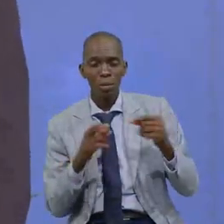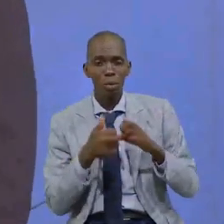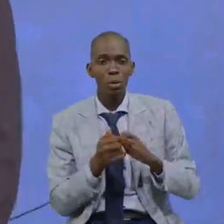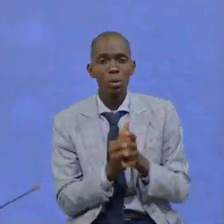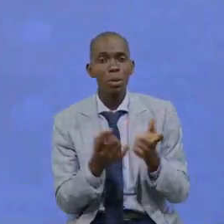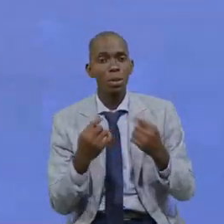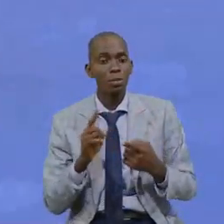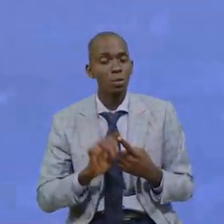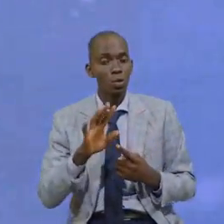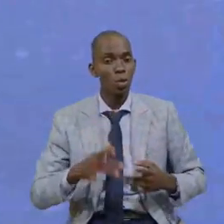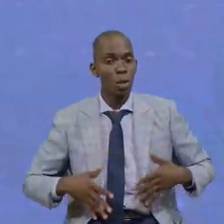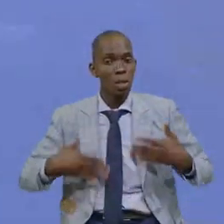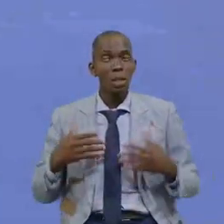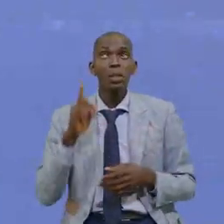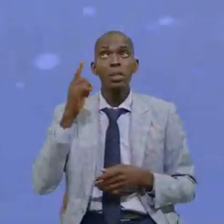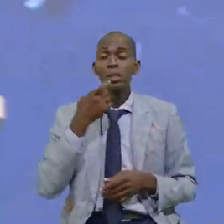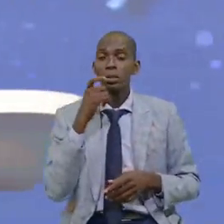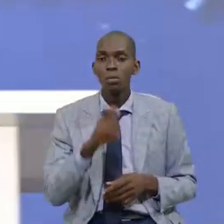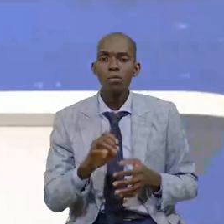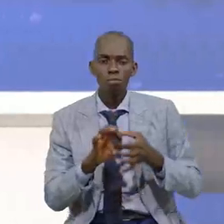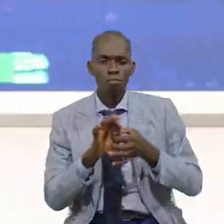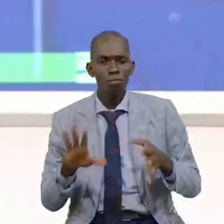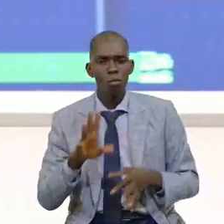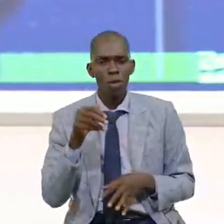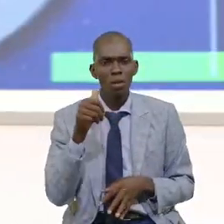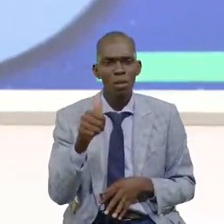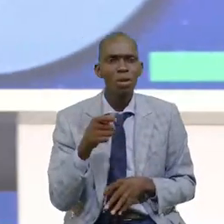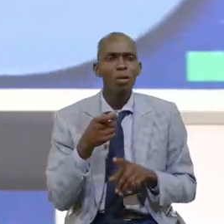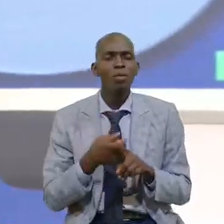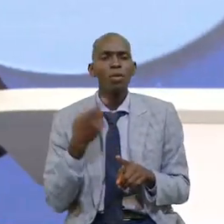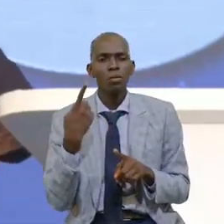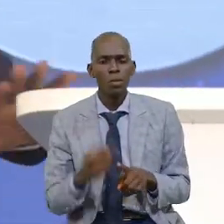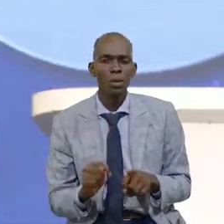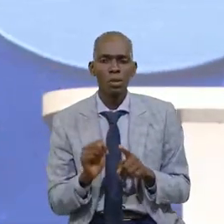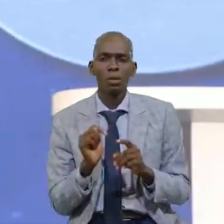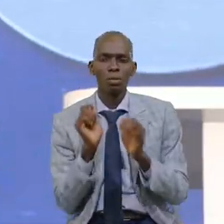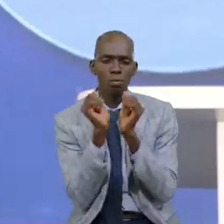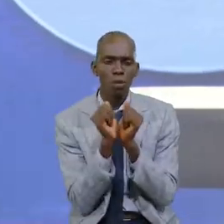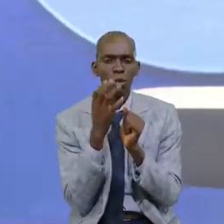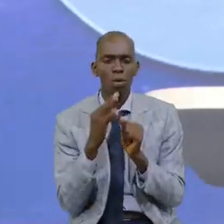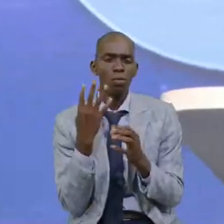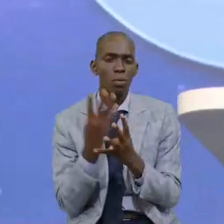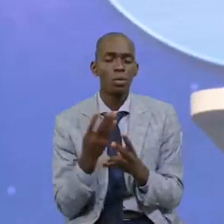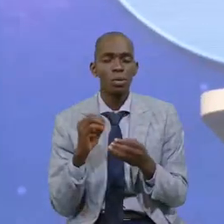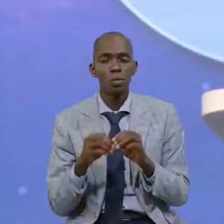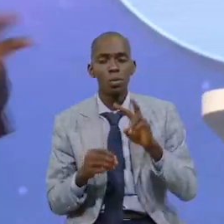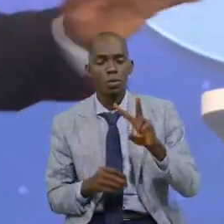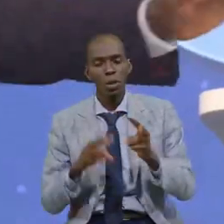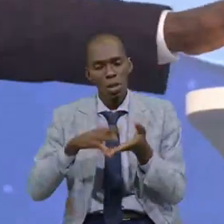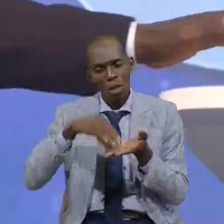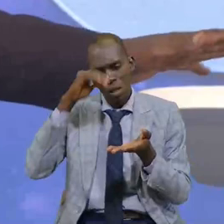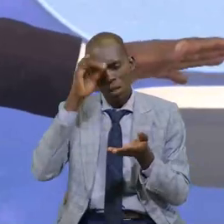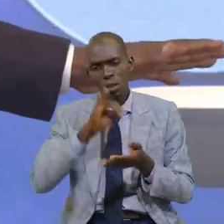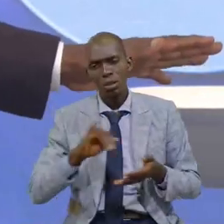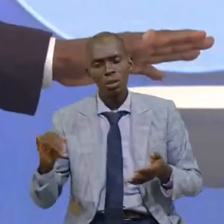votre vie, il dit, tu dois te détacher des liens, détache-toi des liens de la captivité. Deuxième point,